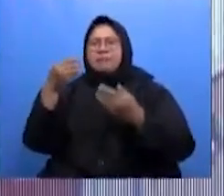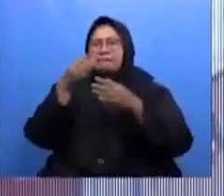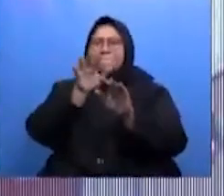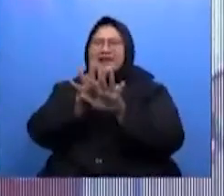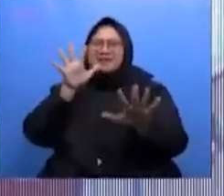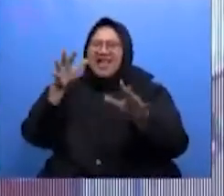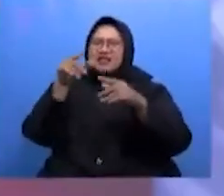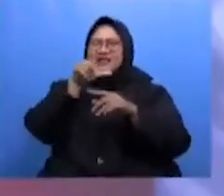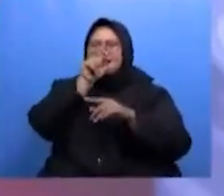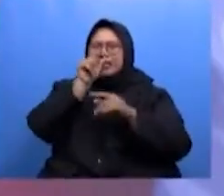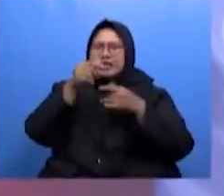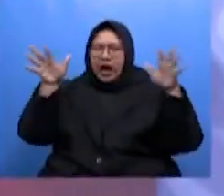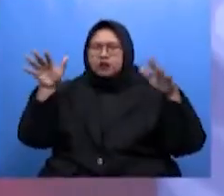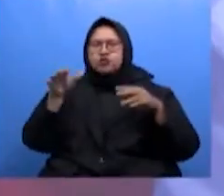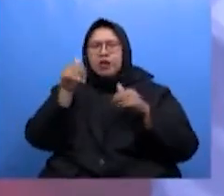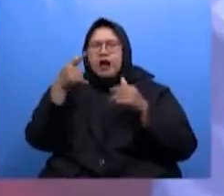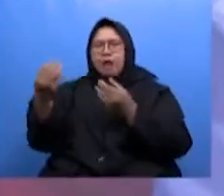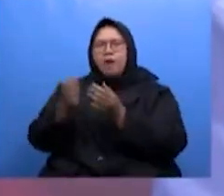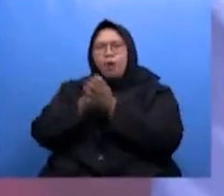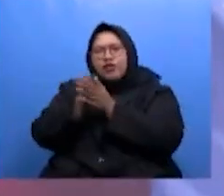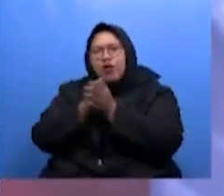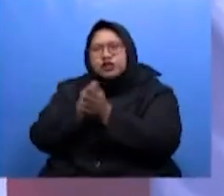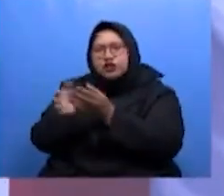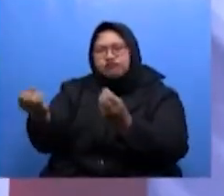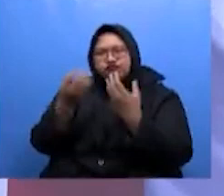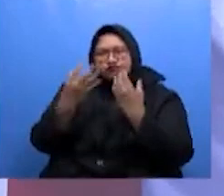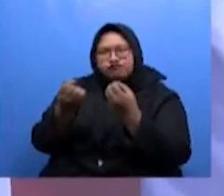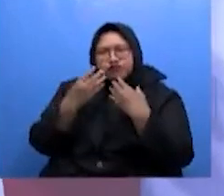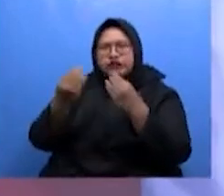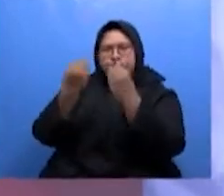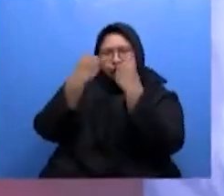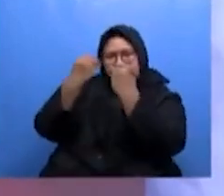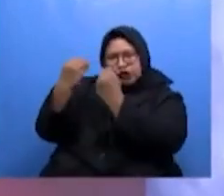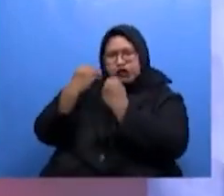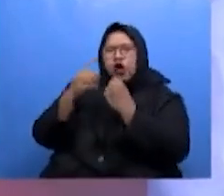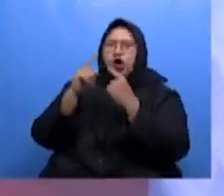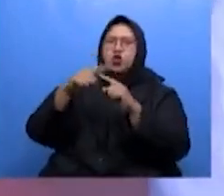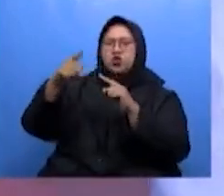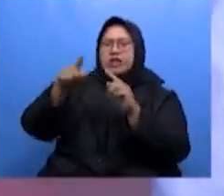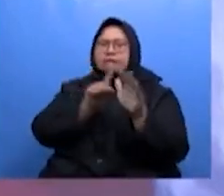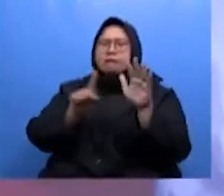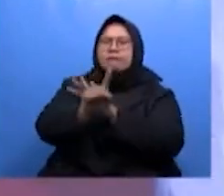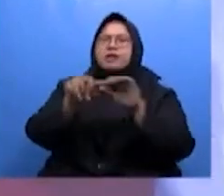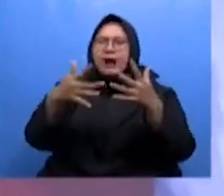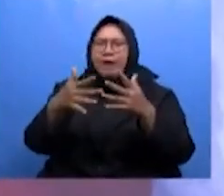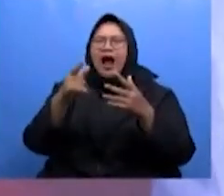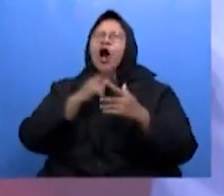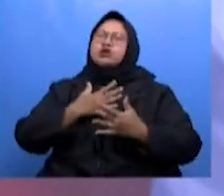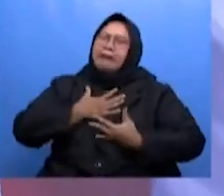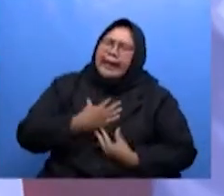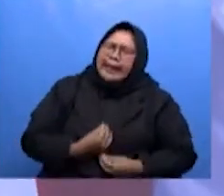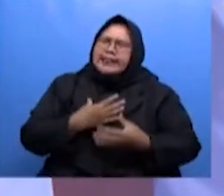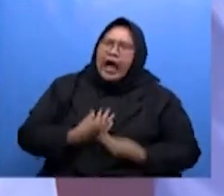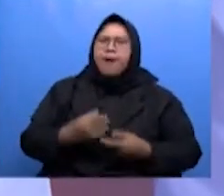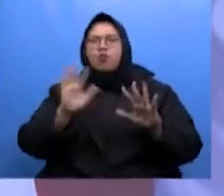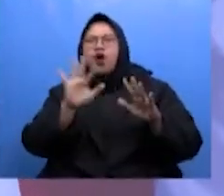Memberikan motivasi kepada kami yang terus memberikan didikan kepada kami bahwa tugas pemimpin itu adalah menderita bukan